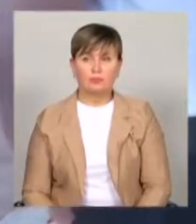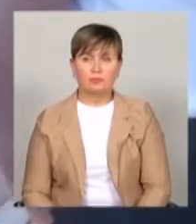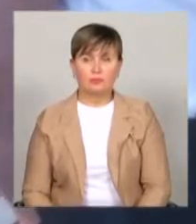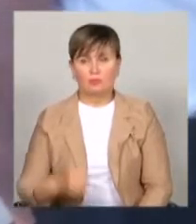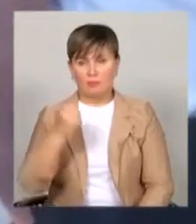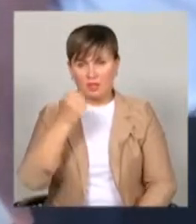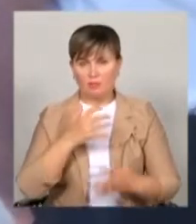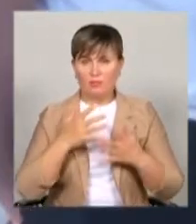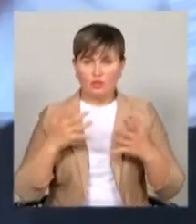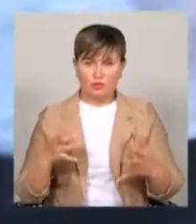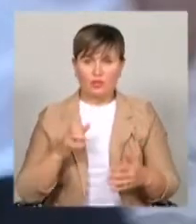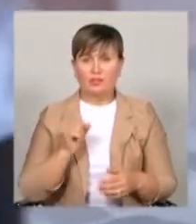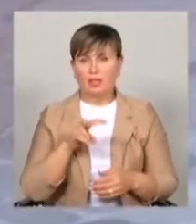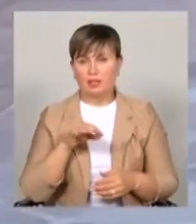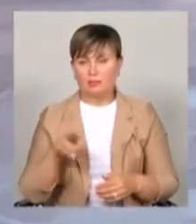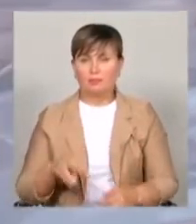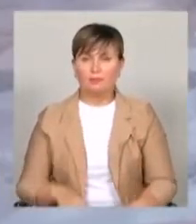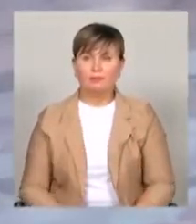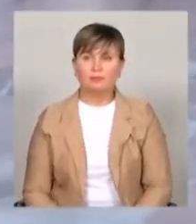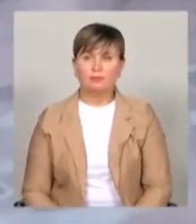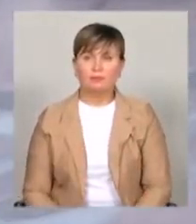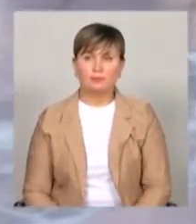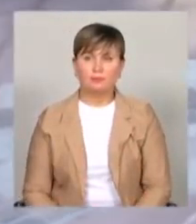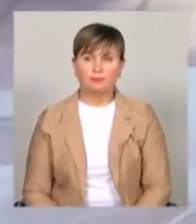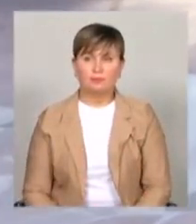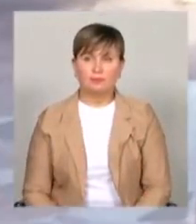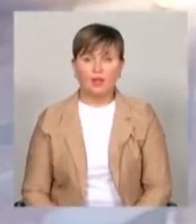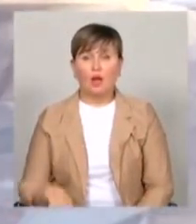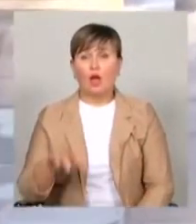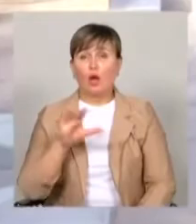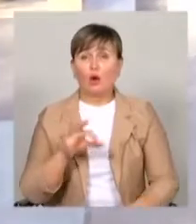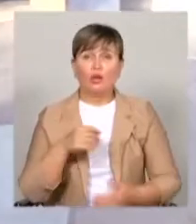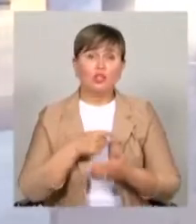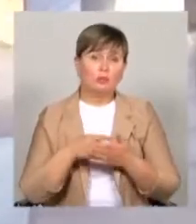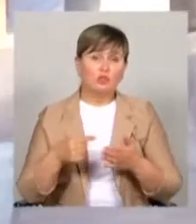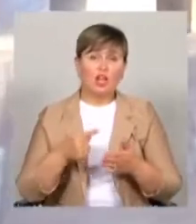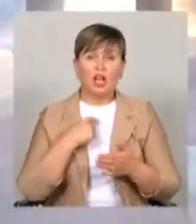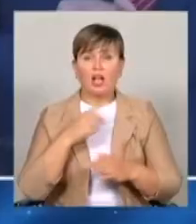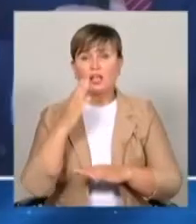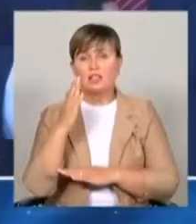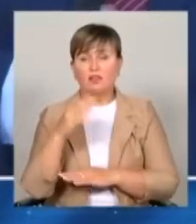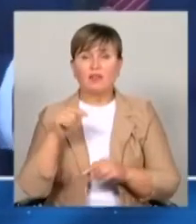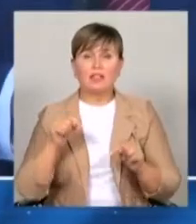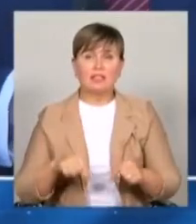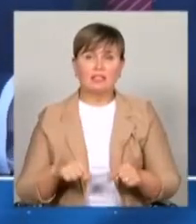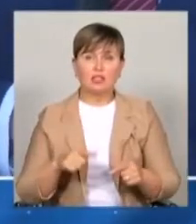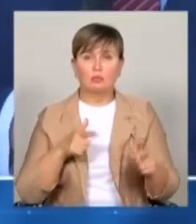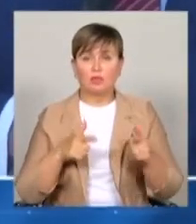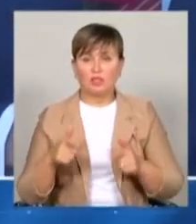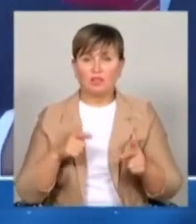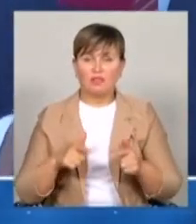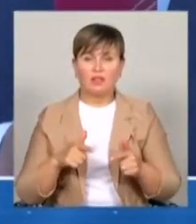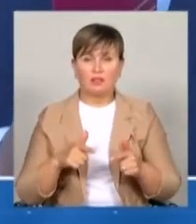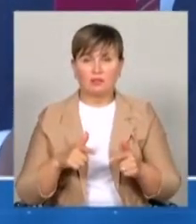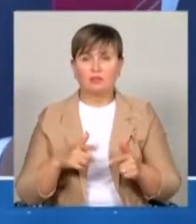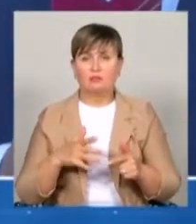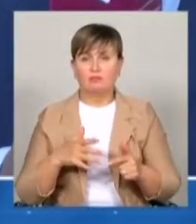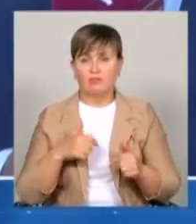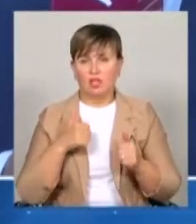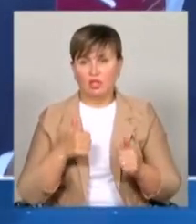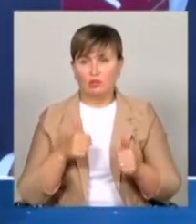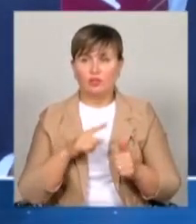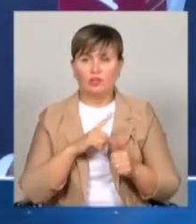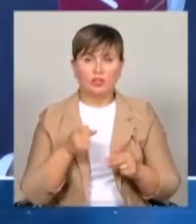Спасибо большое, Салим. К слову, о замечаниях. К голосованию здесь подготовились основательно. За